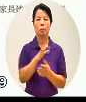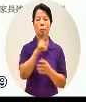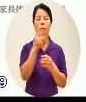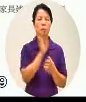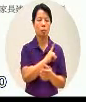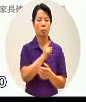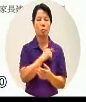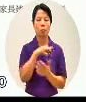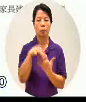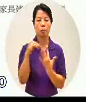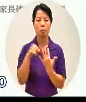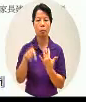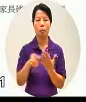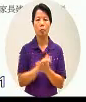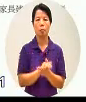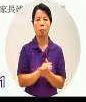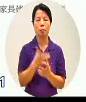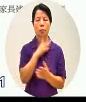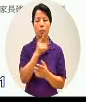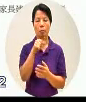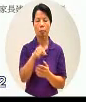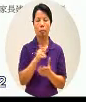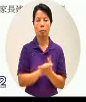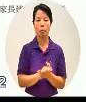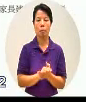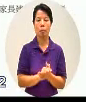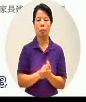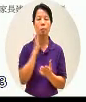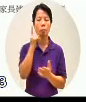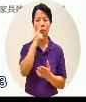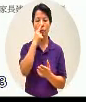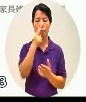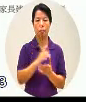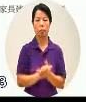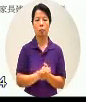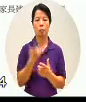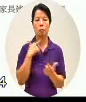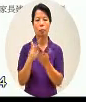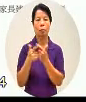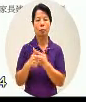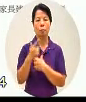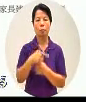听的吼，伊这较奇怪小可啦，就是讲我符合